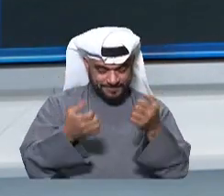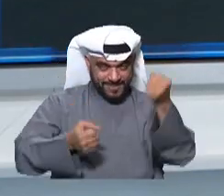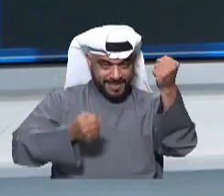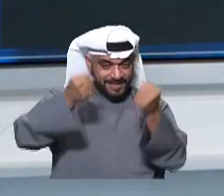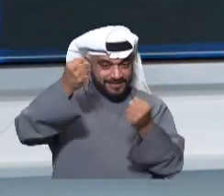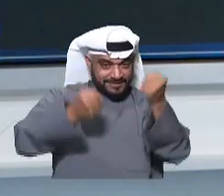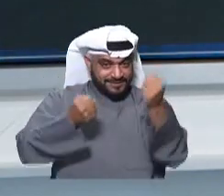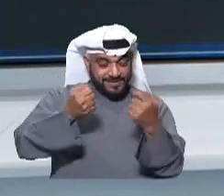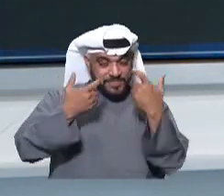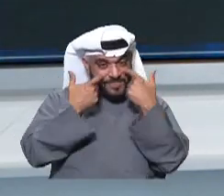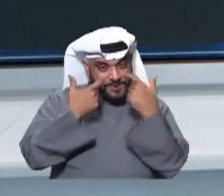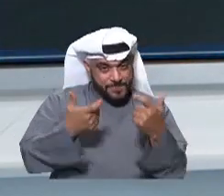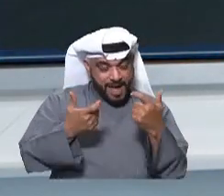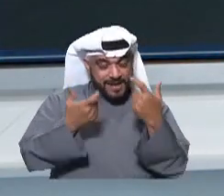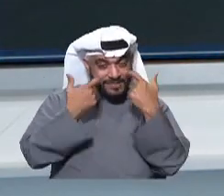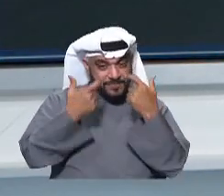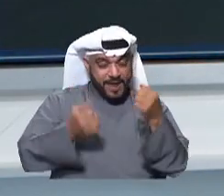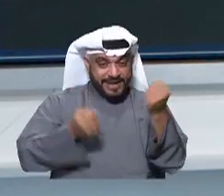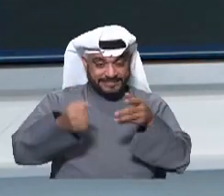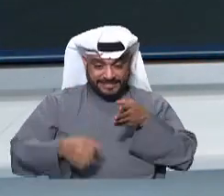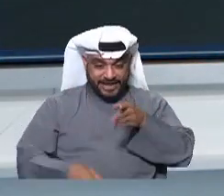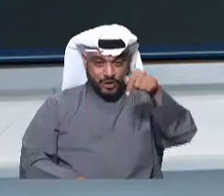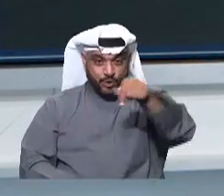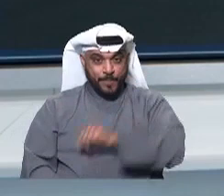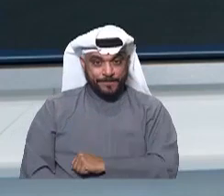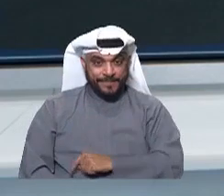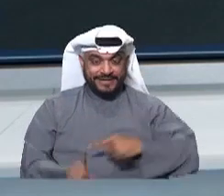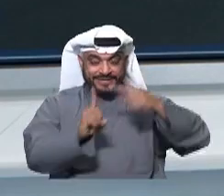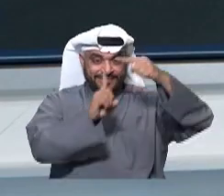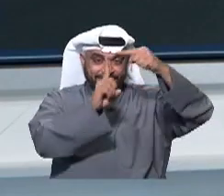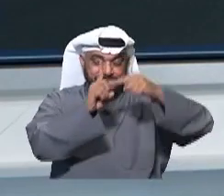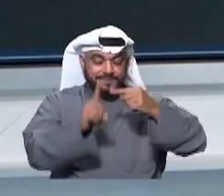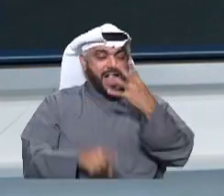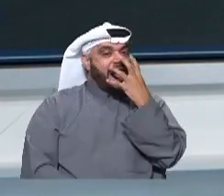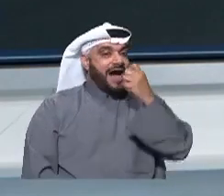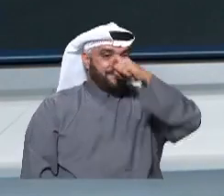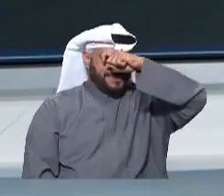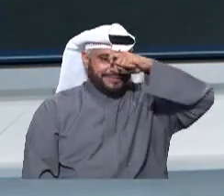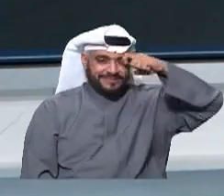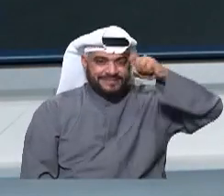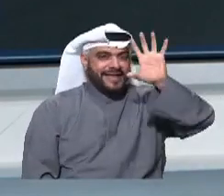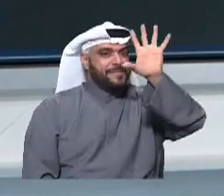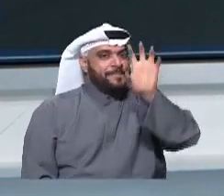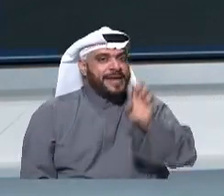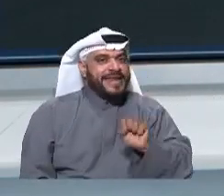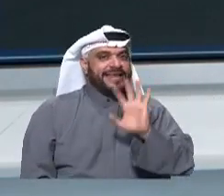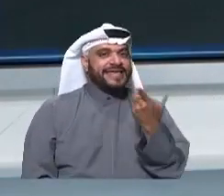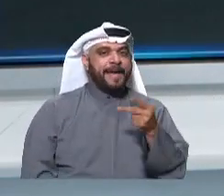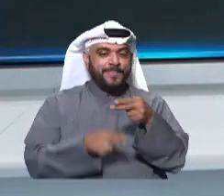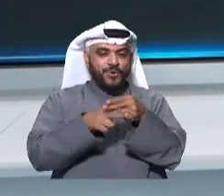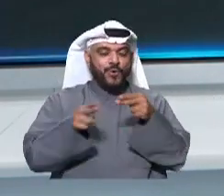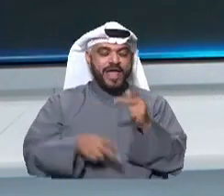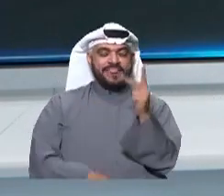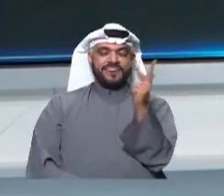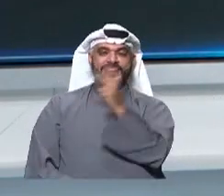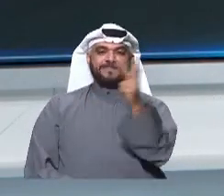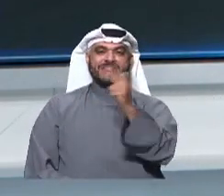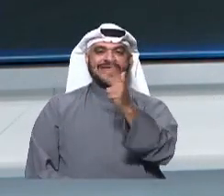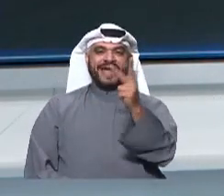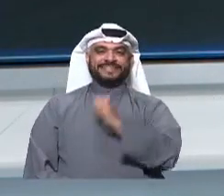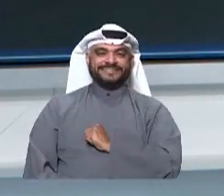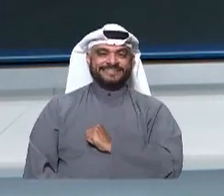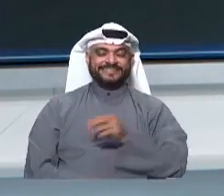السريعة أنهم يديرون بالهم أثناء القيادة. درجات الحرارة المتوقعة في منتصف هذه الليلة مدينة الكويت 18 درجة مئوية،